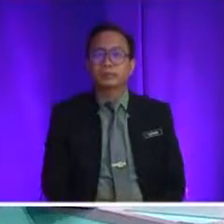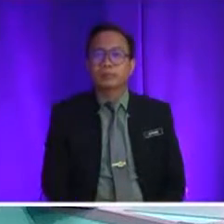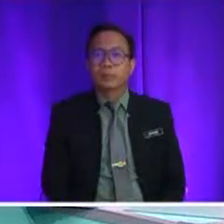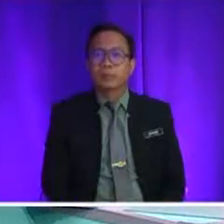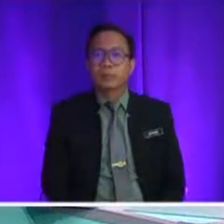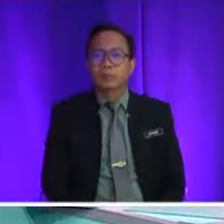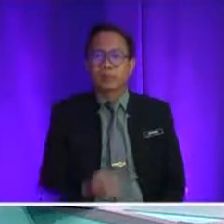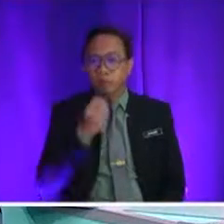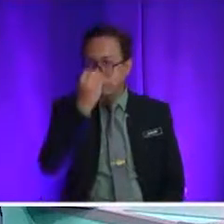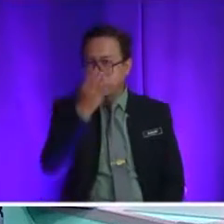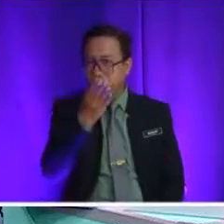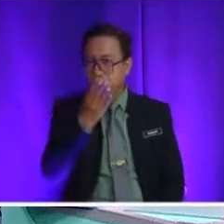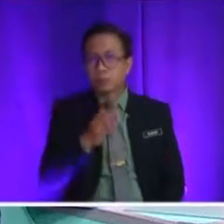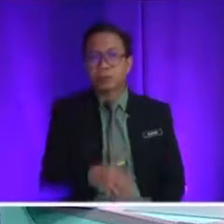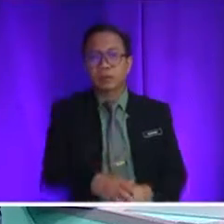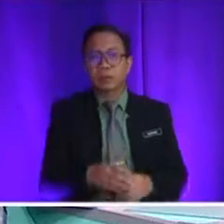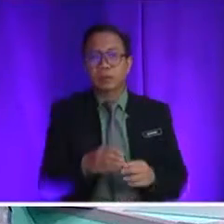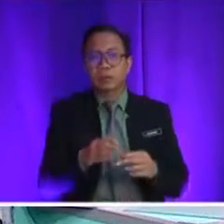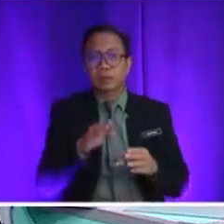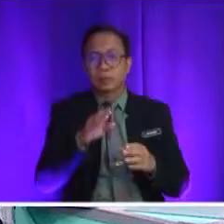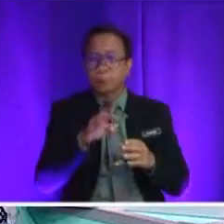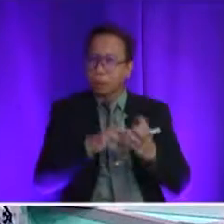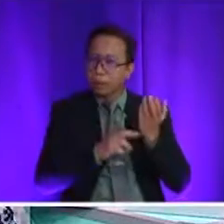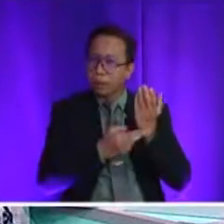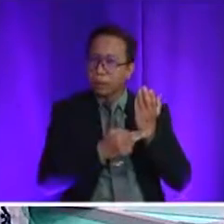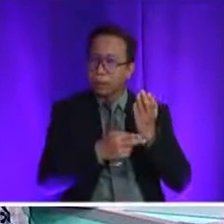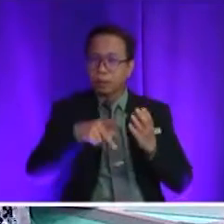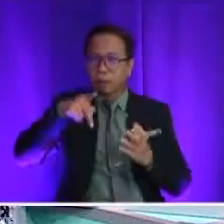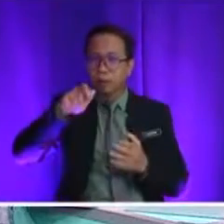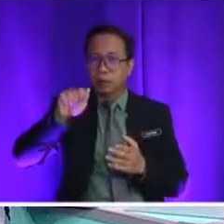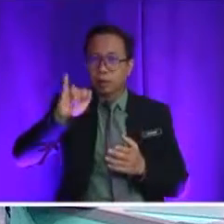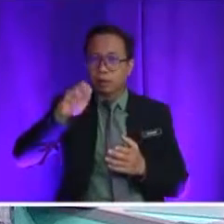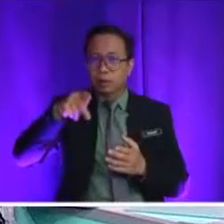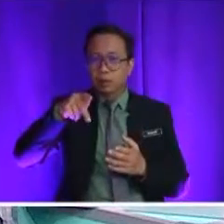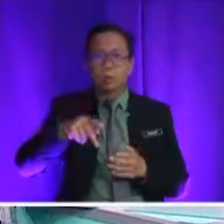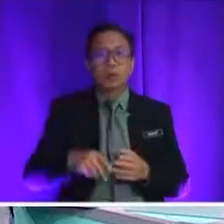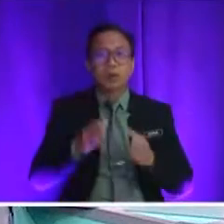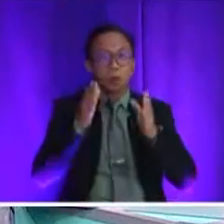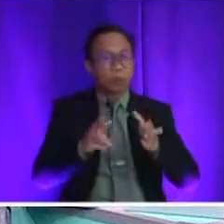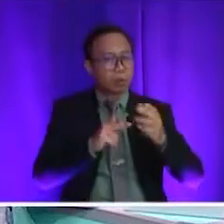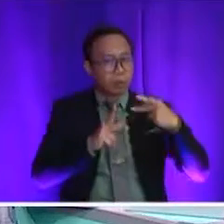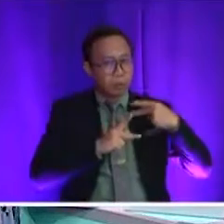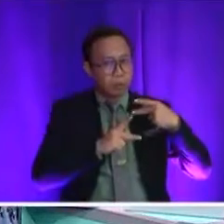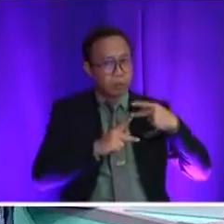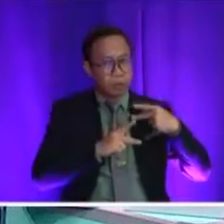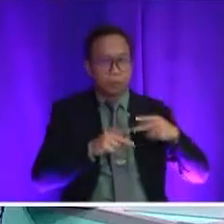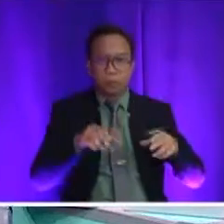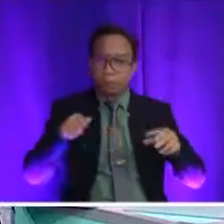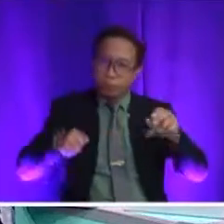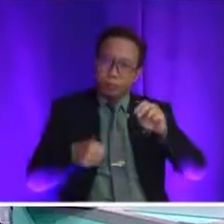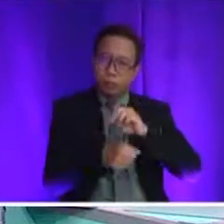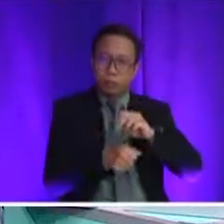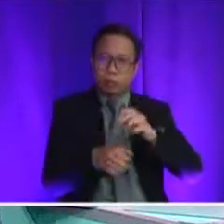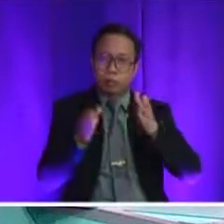British akan Arahkan pekerja untuk membaiki peyek tapi dia juga akan mengancam dengan membunuh pekerja-pekerja jadi